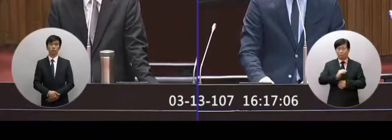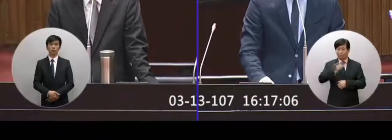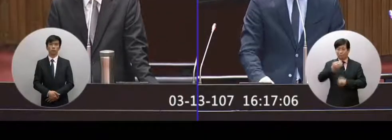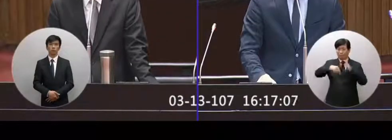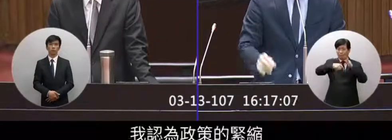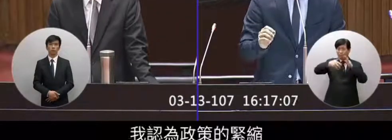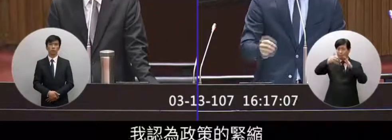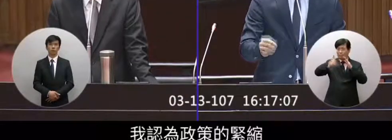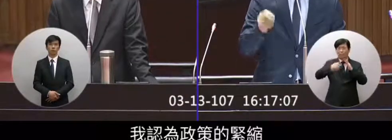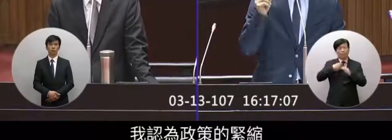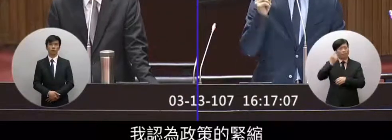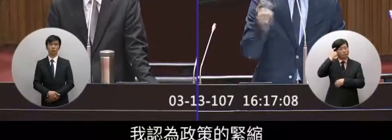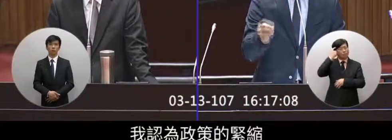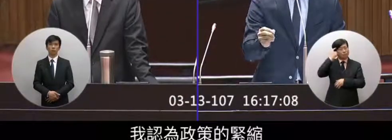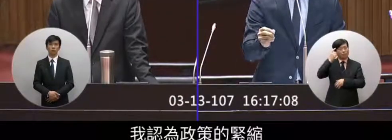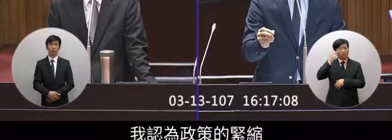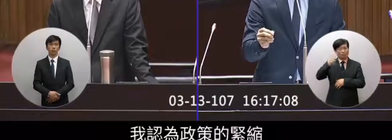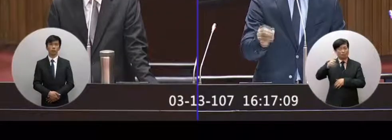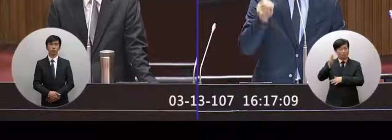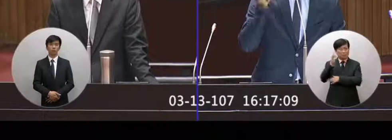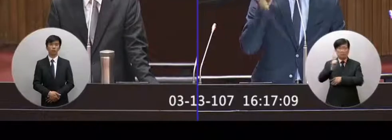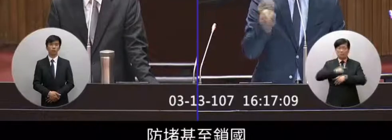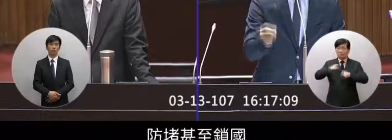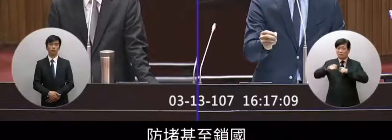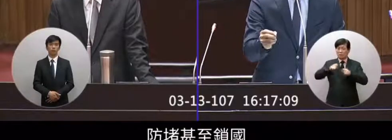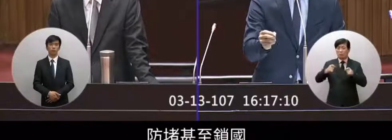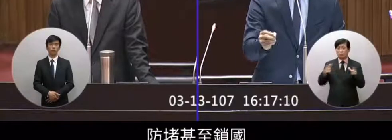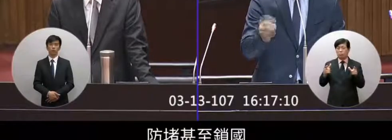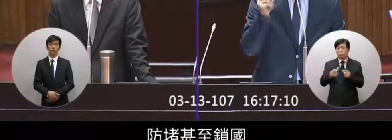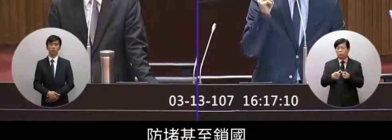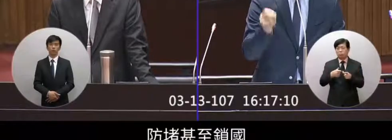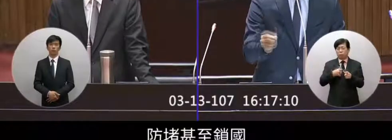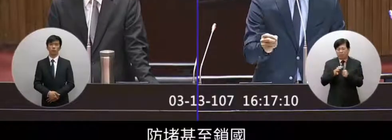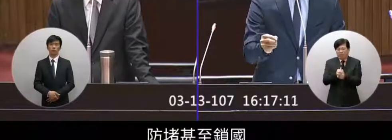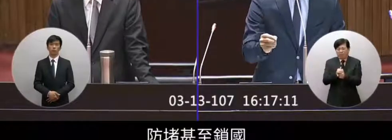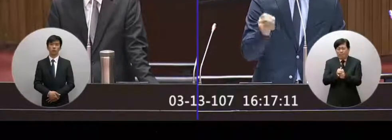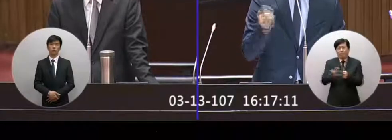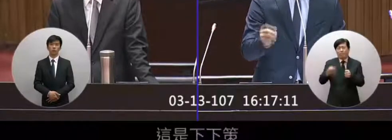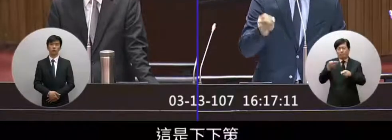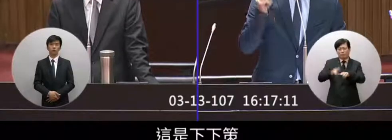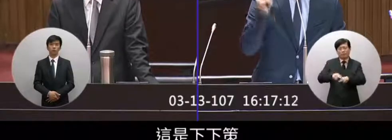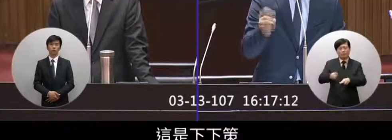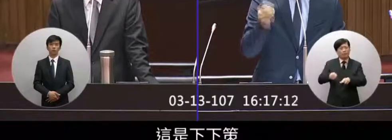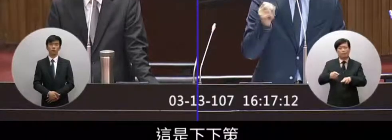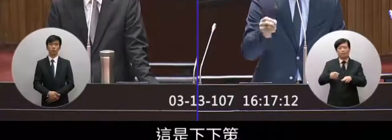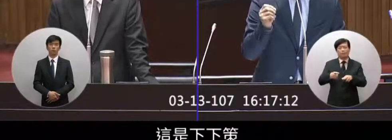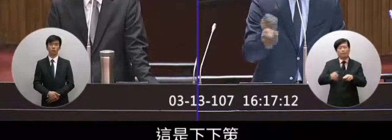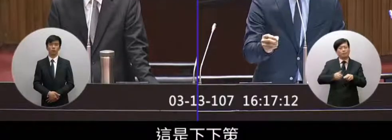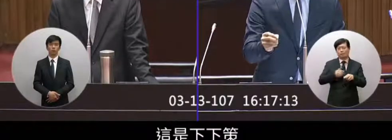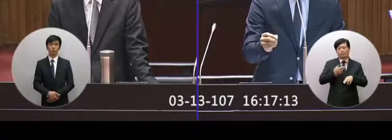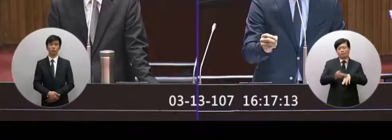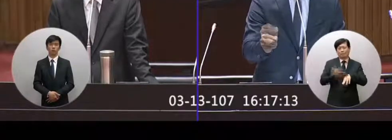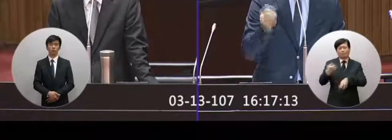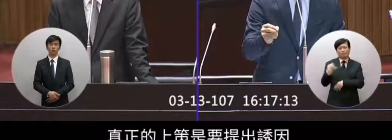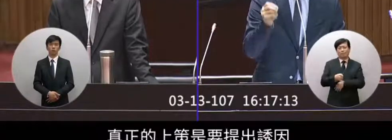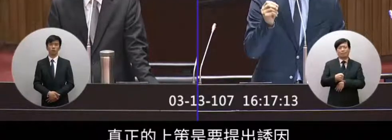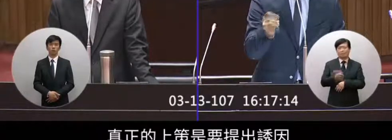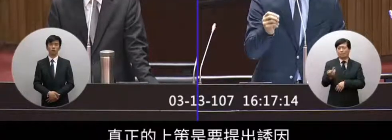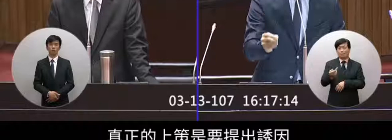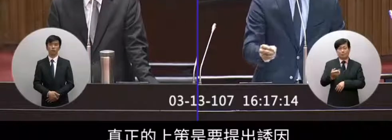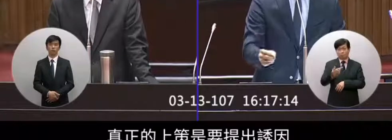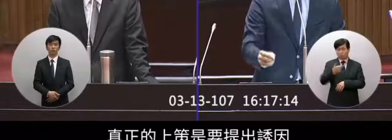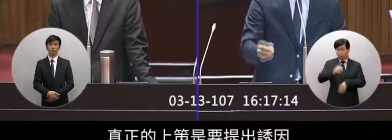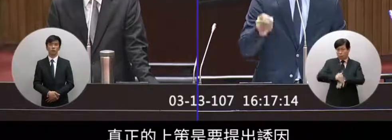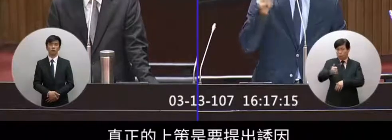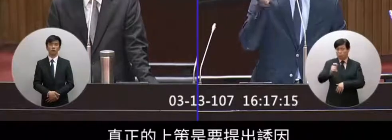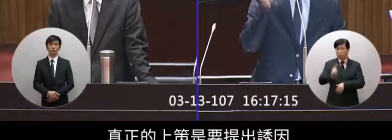长，我认为政策的紧缩防堵甚至锁国，这是下下策，真正